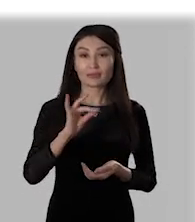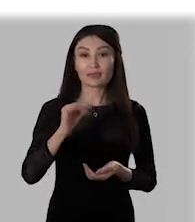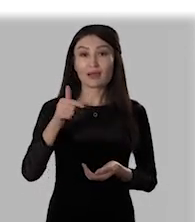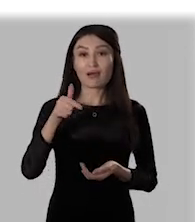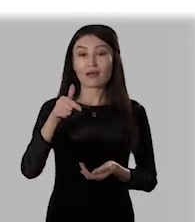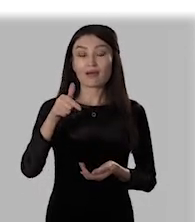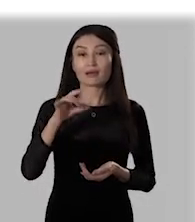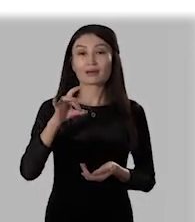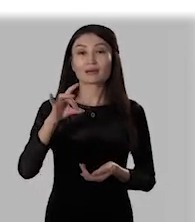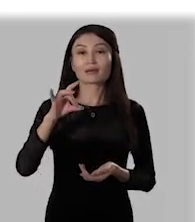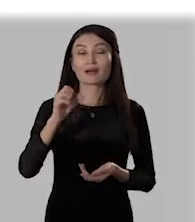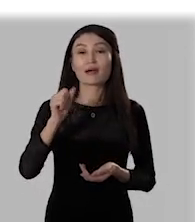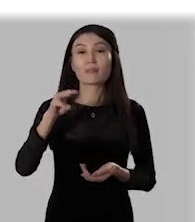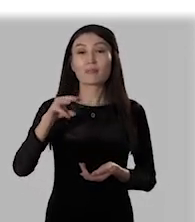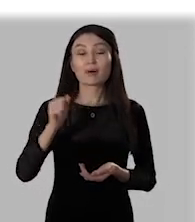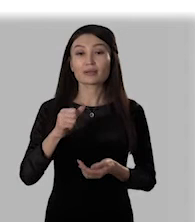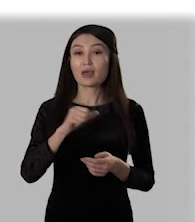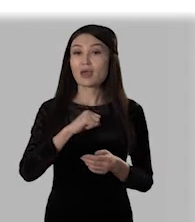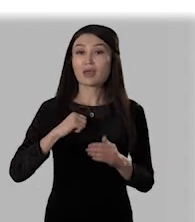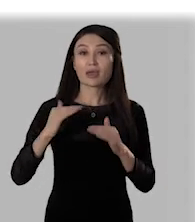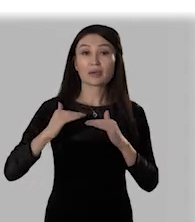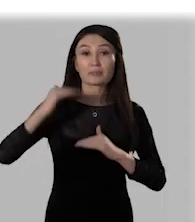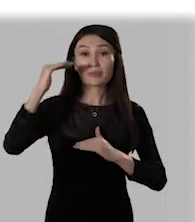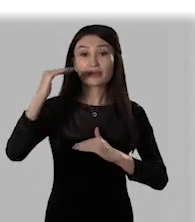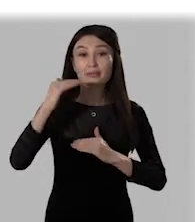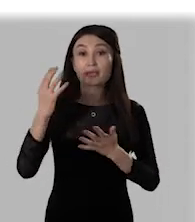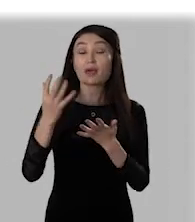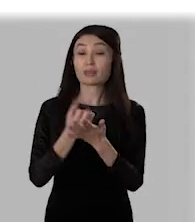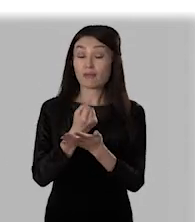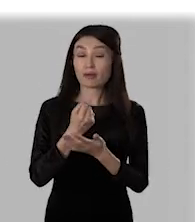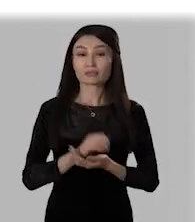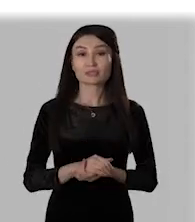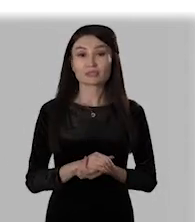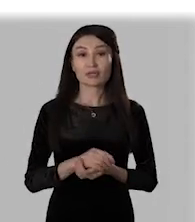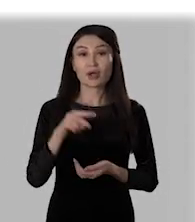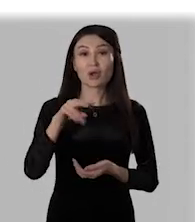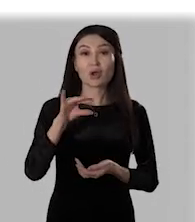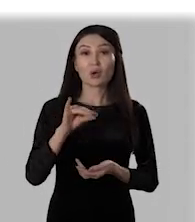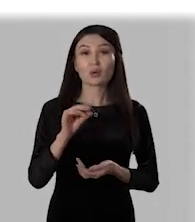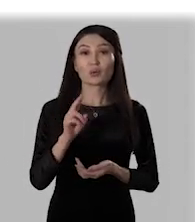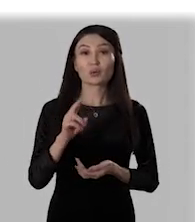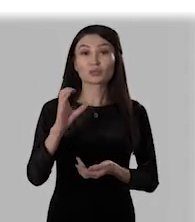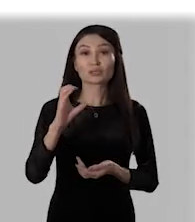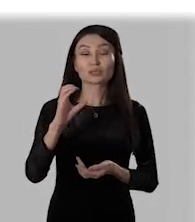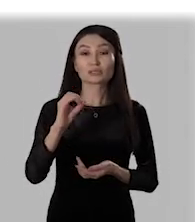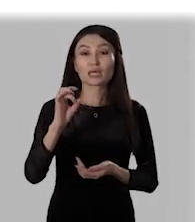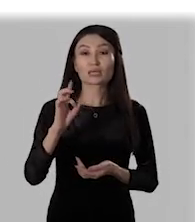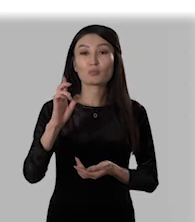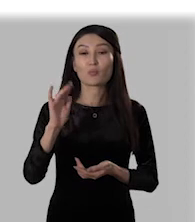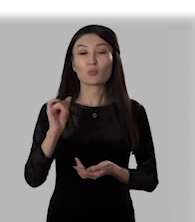Диаграммадагы эң бийик мамычаны табабыз. Люксембург мамлекетинин